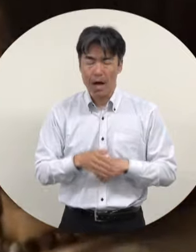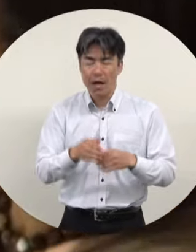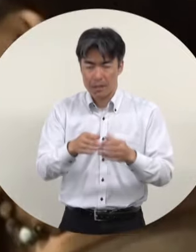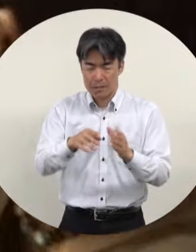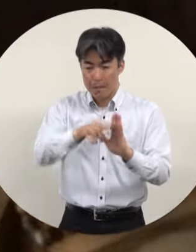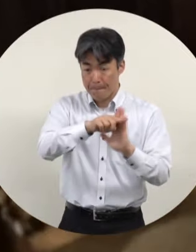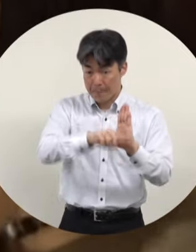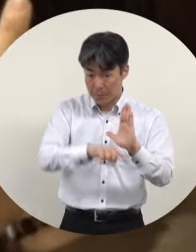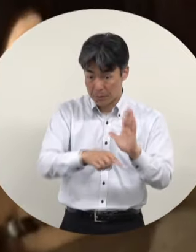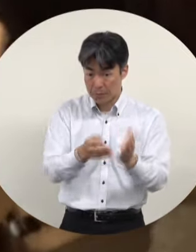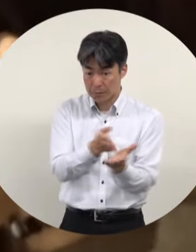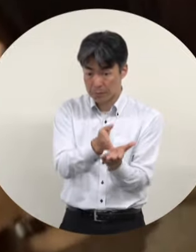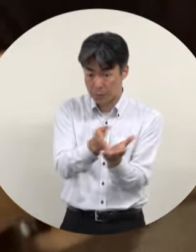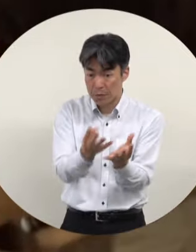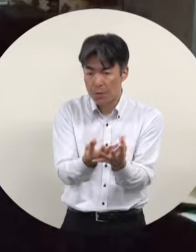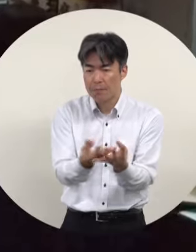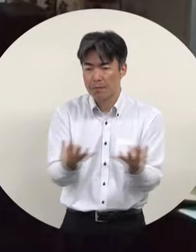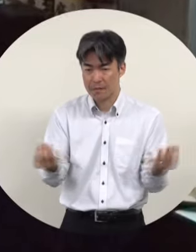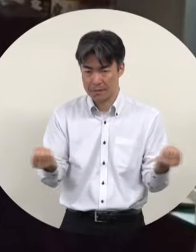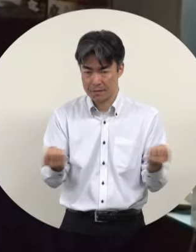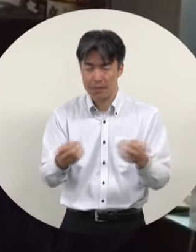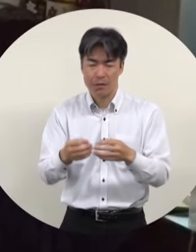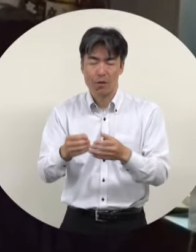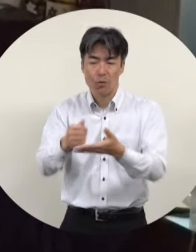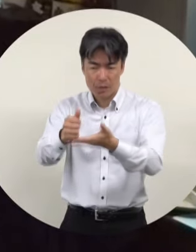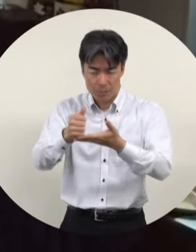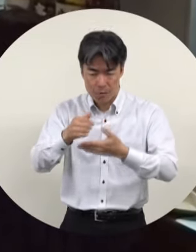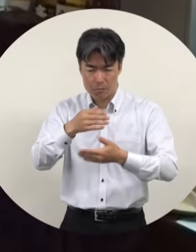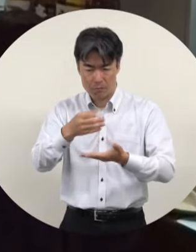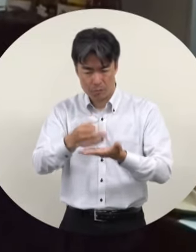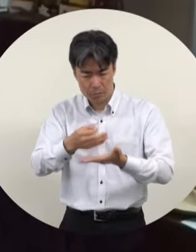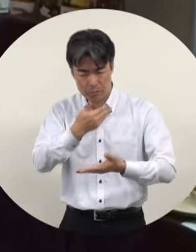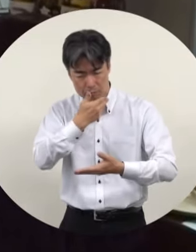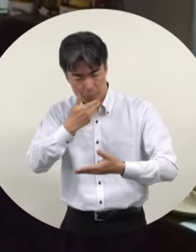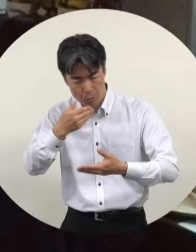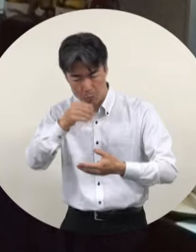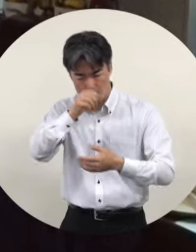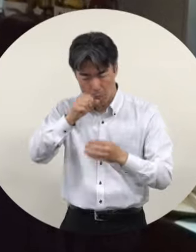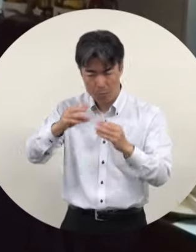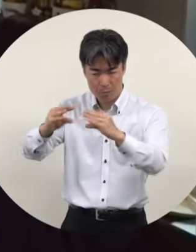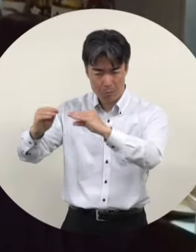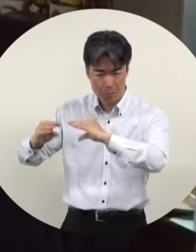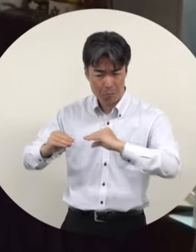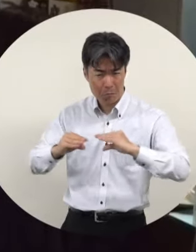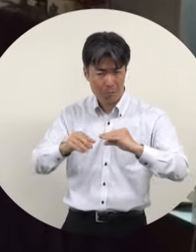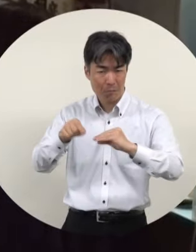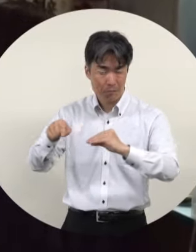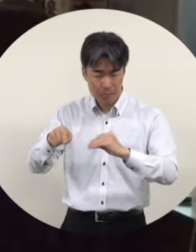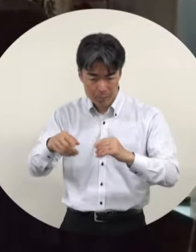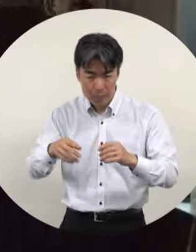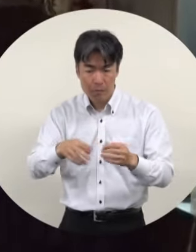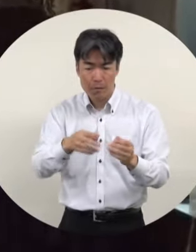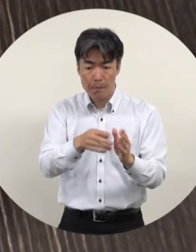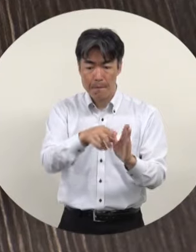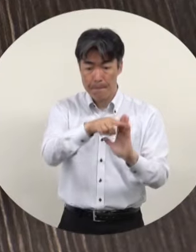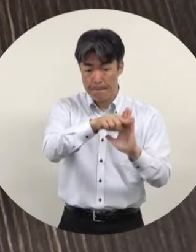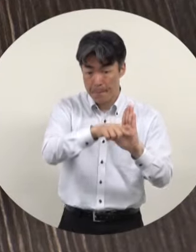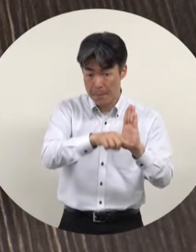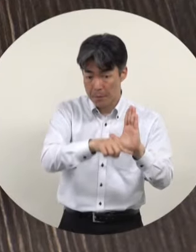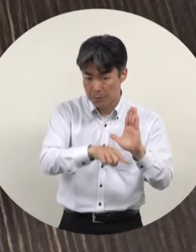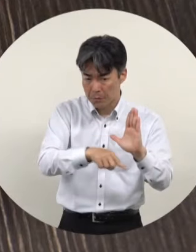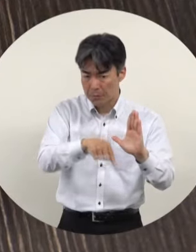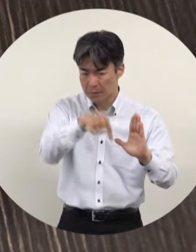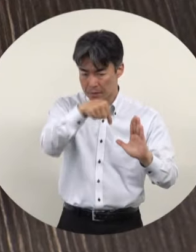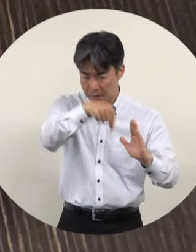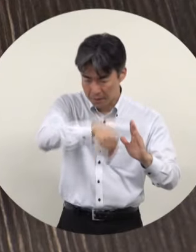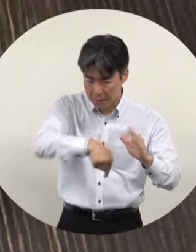ん、メニューがあるかな。お客さんからも大絶賛な居酒屋リンの豊富なお料理メニュ